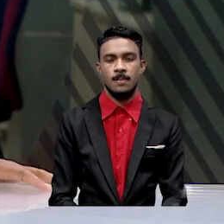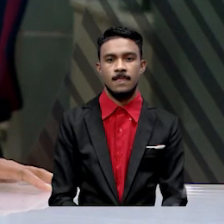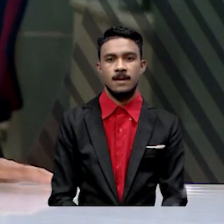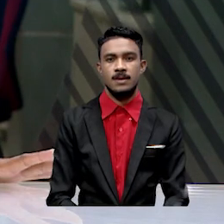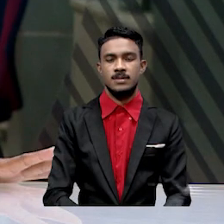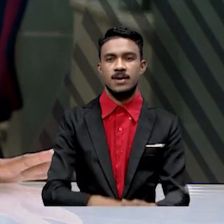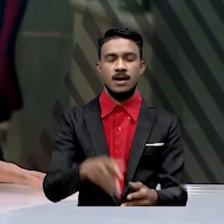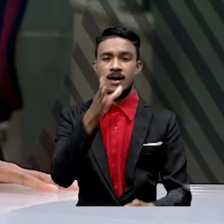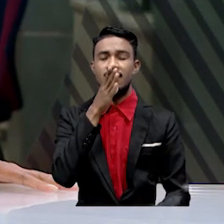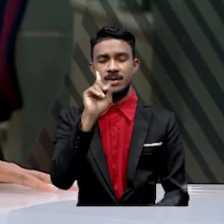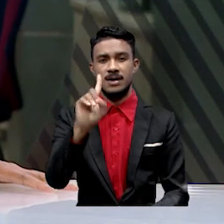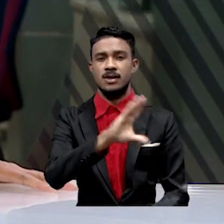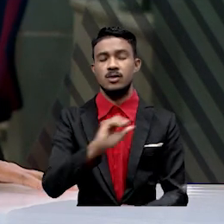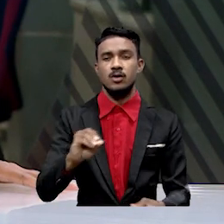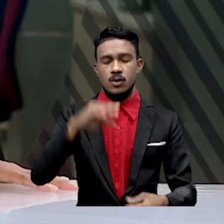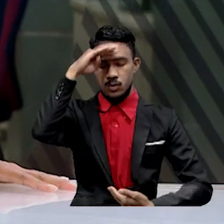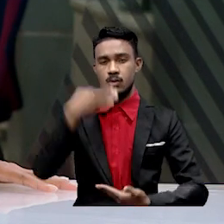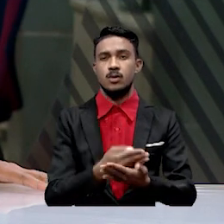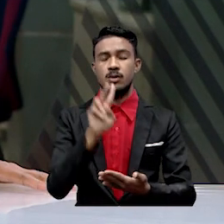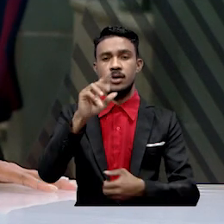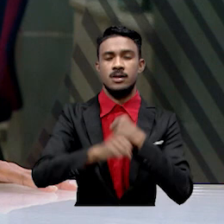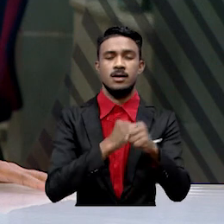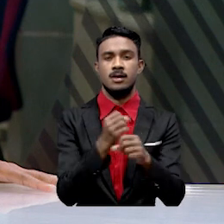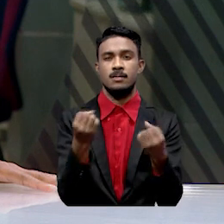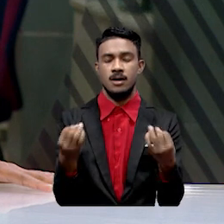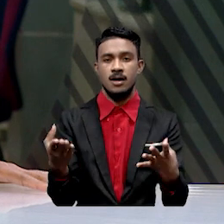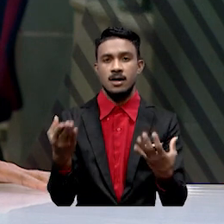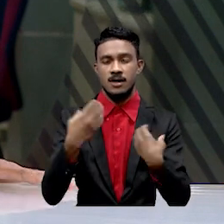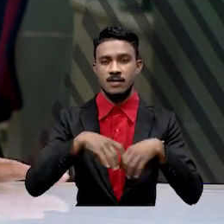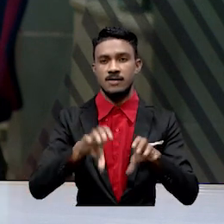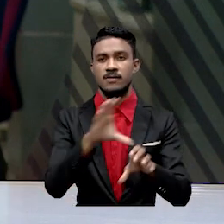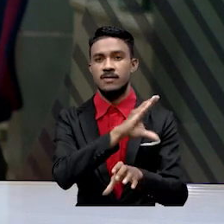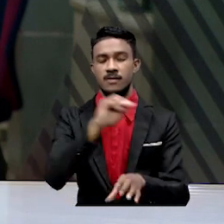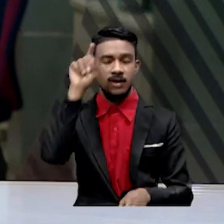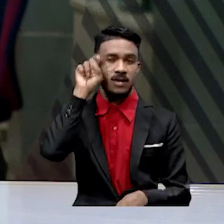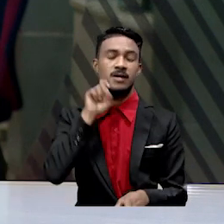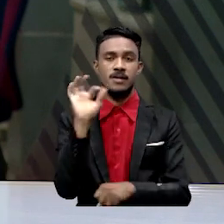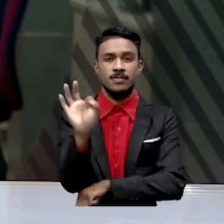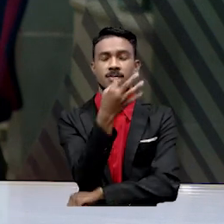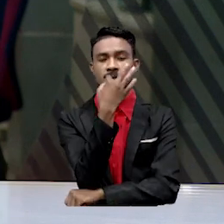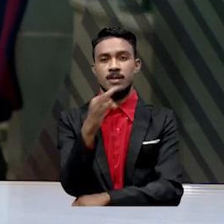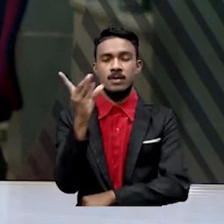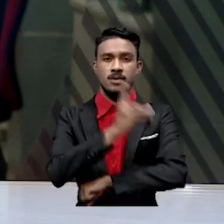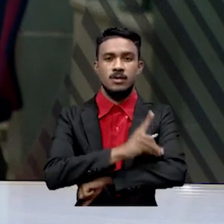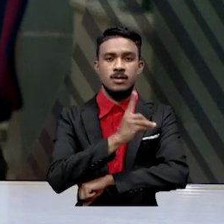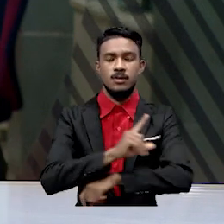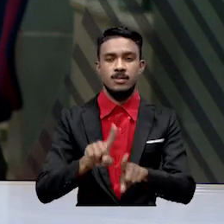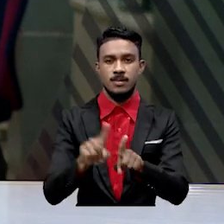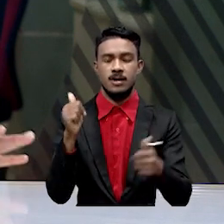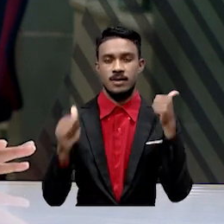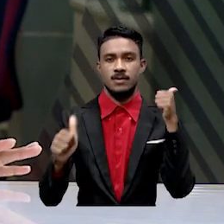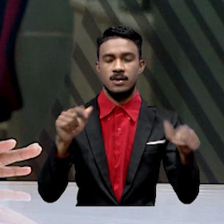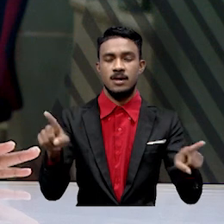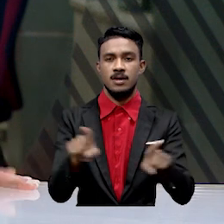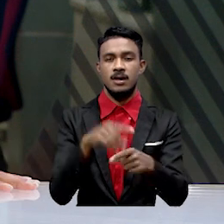Inang falok daw meta wang kiak na yung ruwa yati nambarak ni larang, fang ay marang no moro tahang o resustenta mo restor lorong. May biati bidadi dan emos